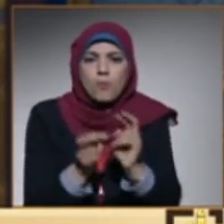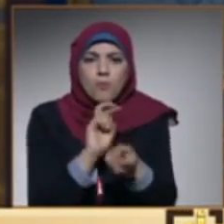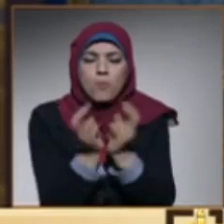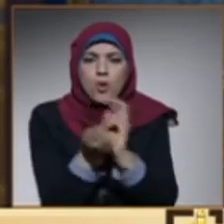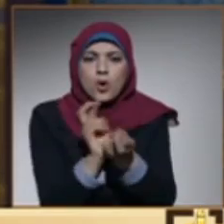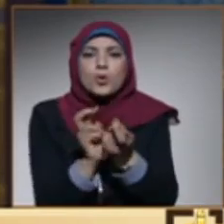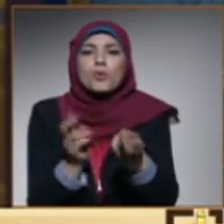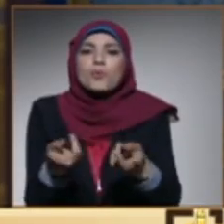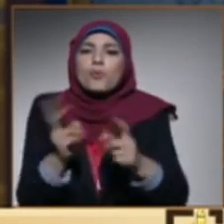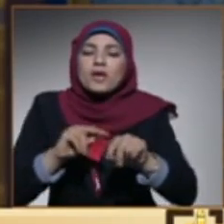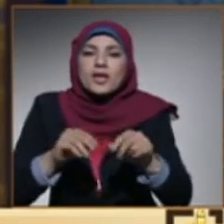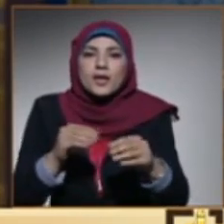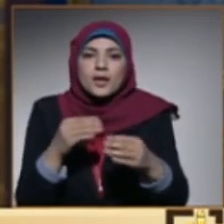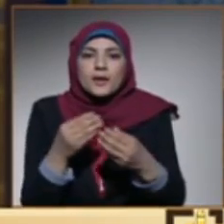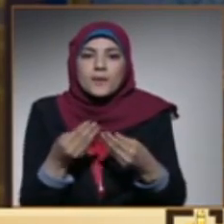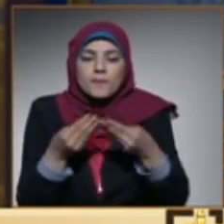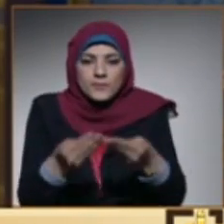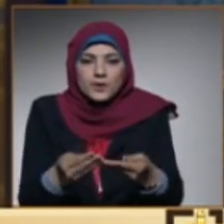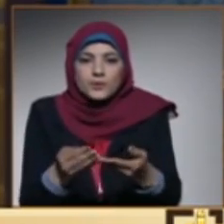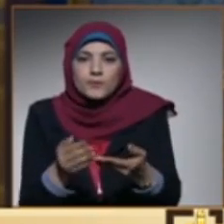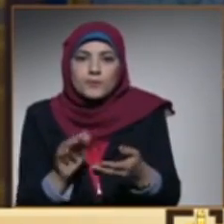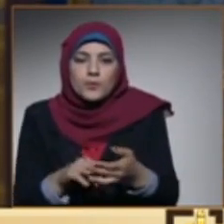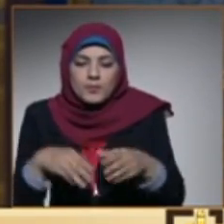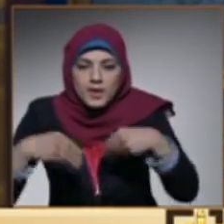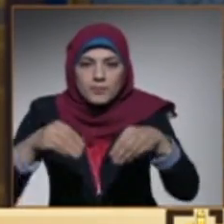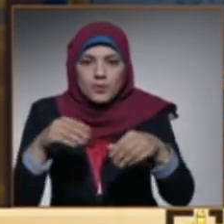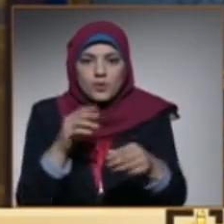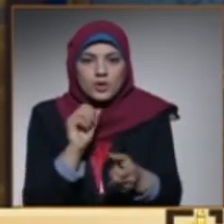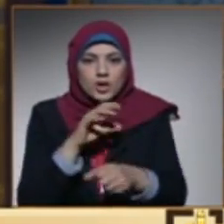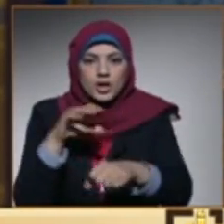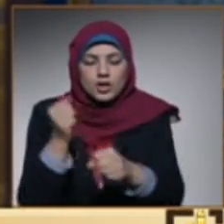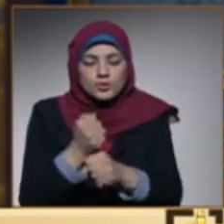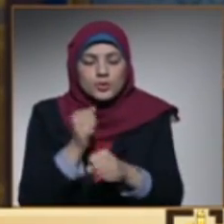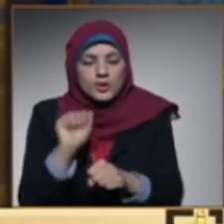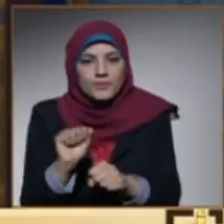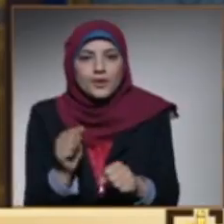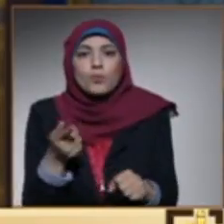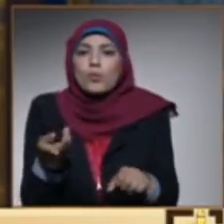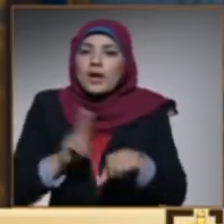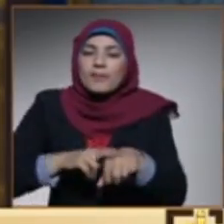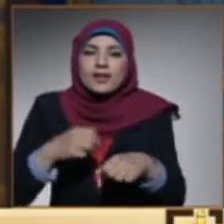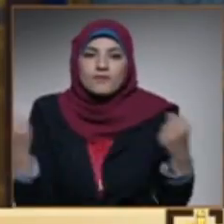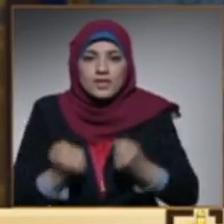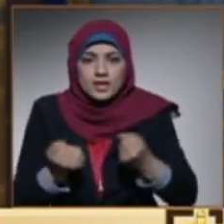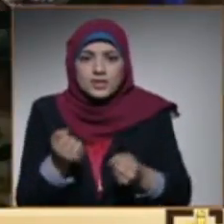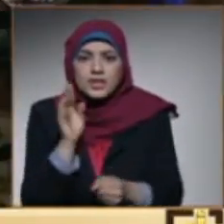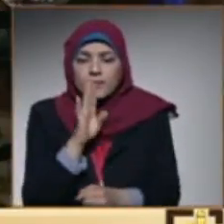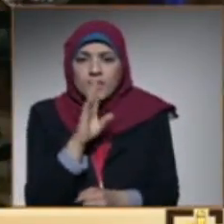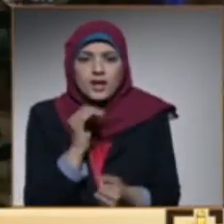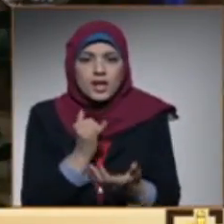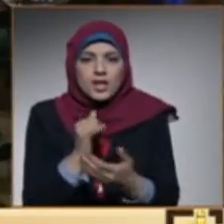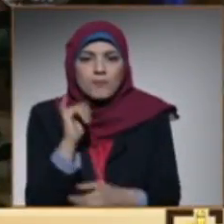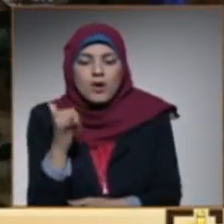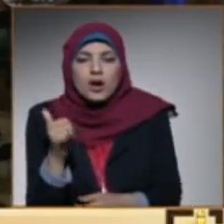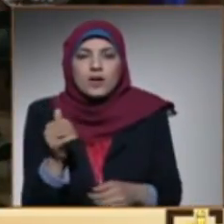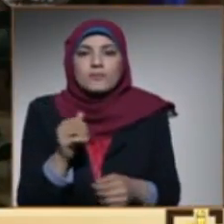ديت. بيبقى في تدريبات طبعا لغه عربي، بنعلمهم ازاي يقروا ويكتبوا، بيبقى في تخاطب، بيبقى في طبعا في